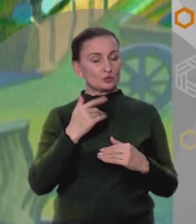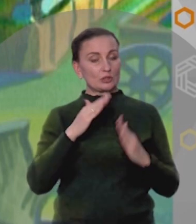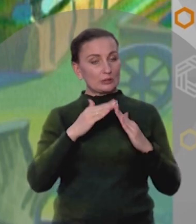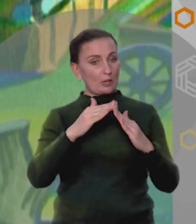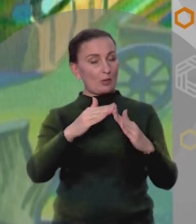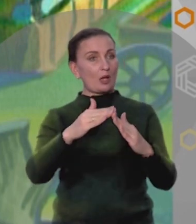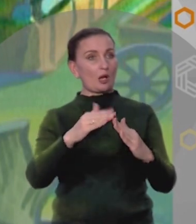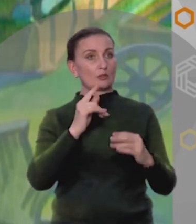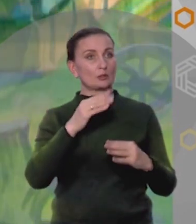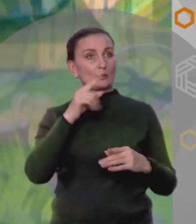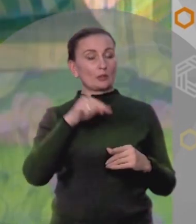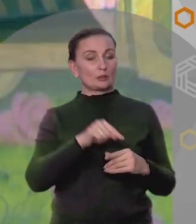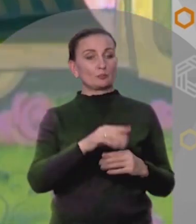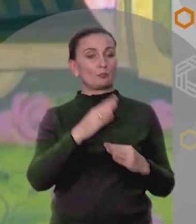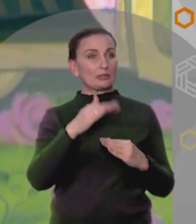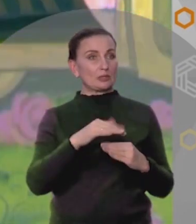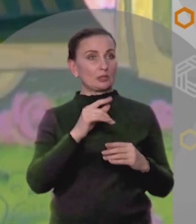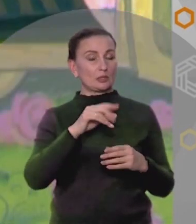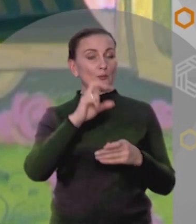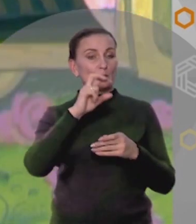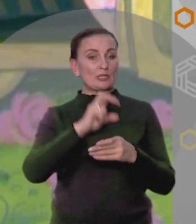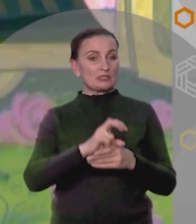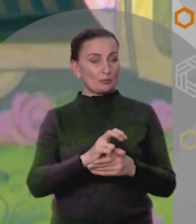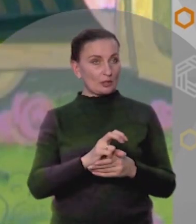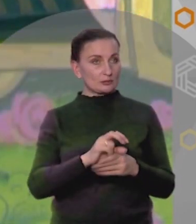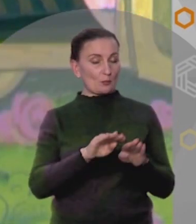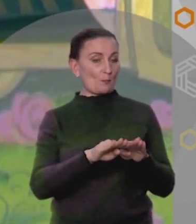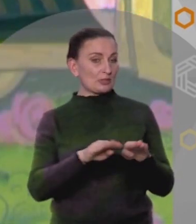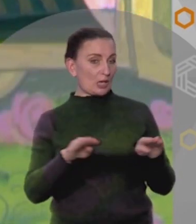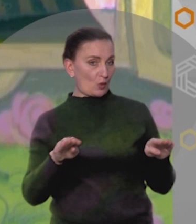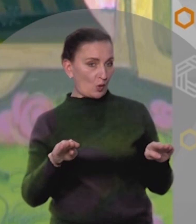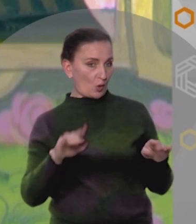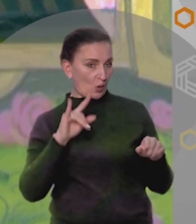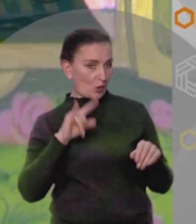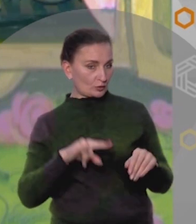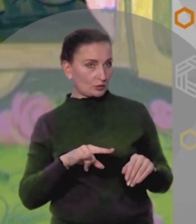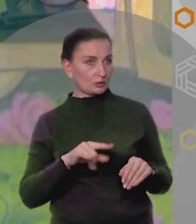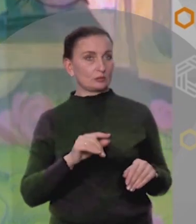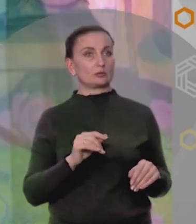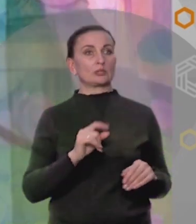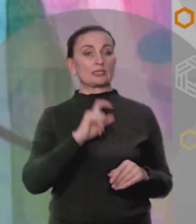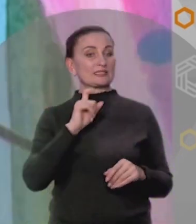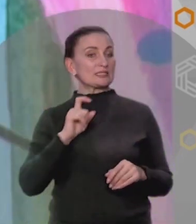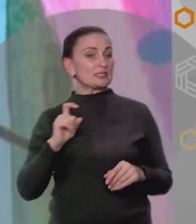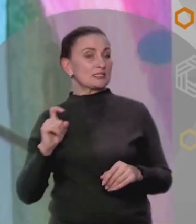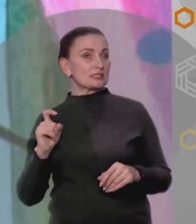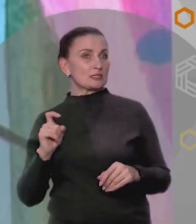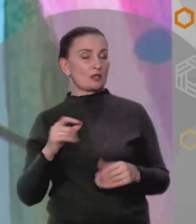Впереди показались дома. Комарик подлетел к одному из них и приземлился на подоконнике.